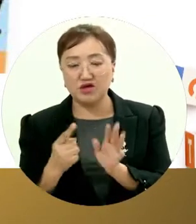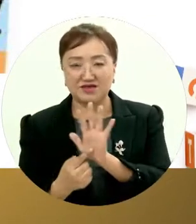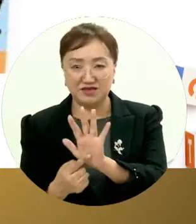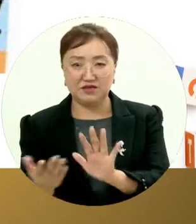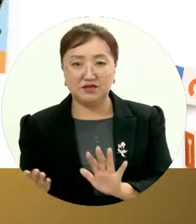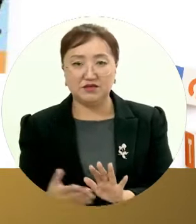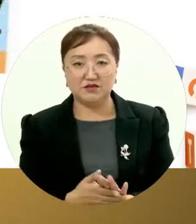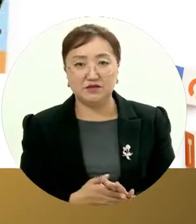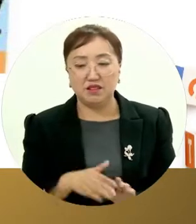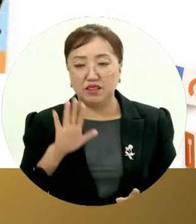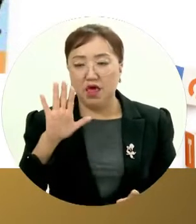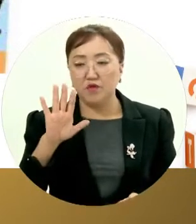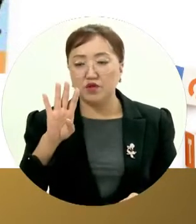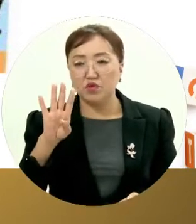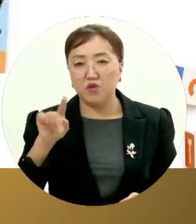дээр. За энэ дээр бол